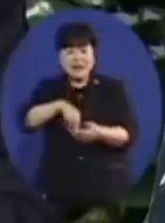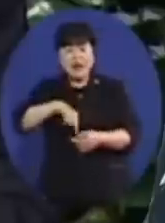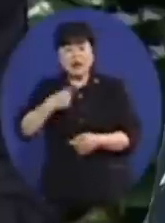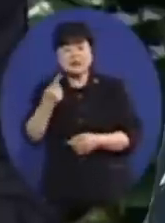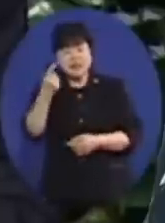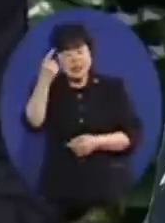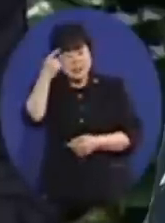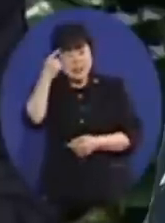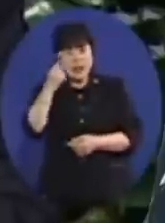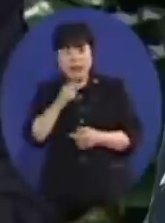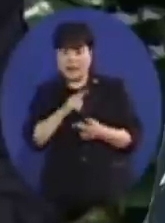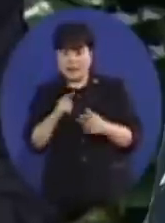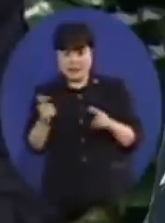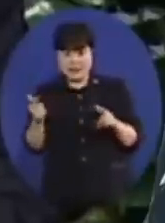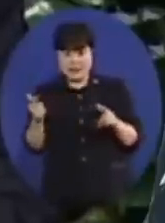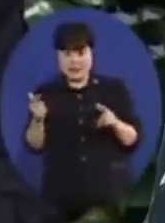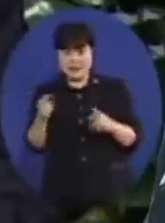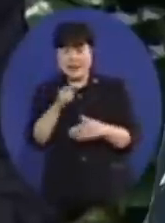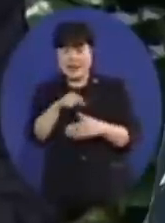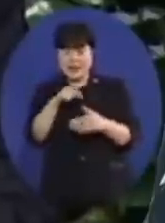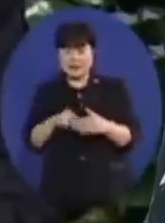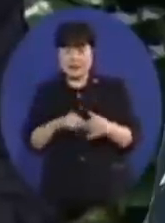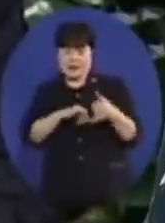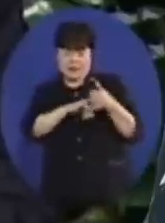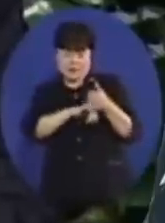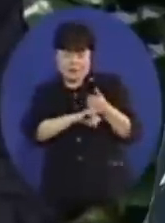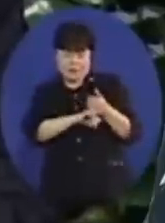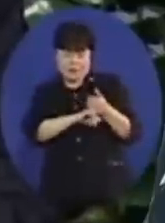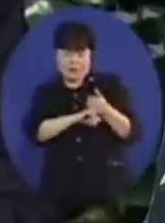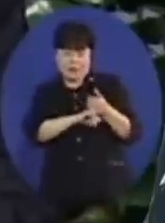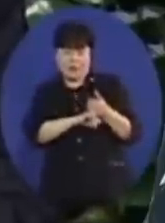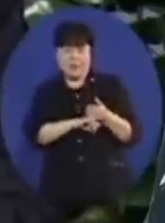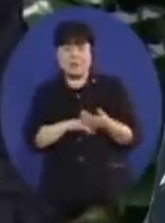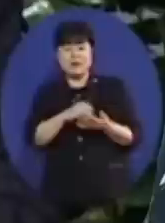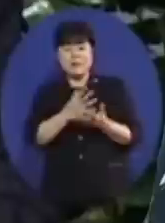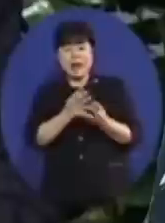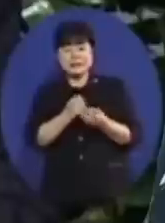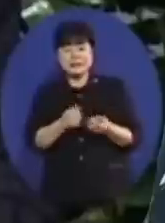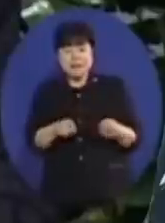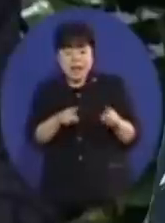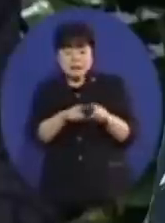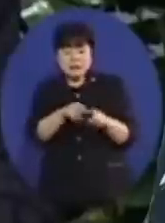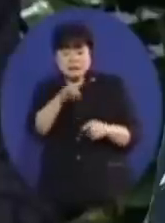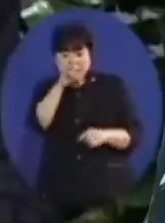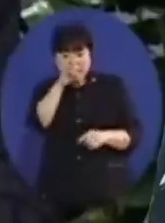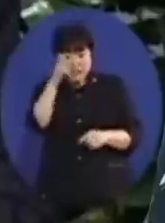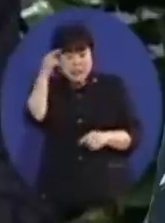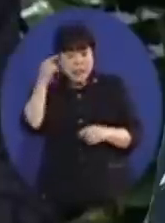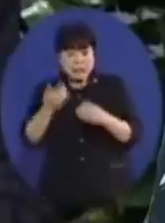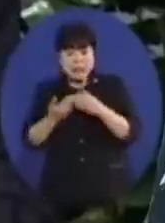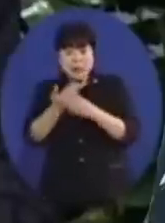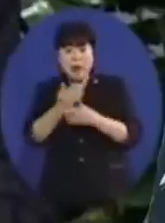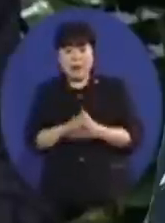혼자 있다고 생각이 안 됩니다 내 속에 꼭 여러 명이 같이 있어요